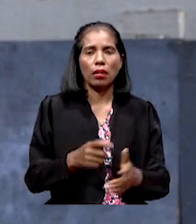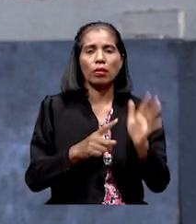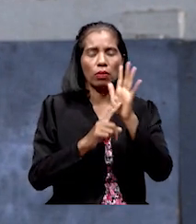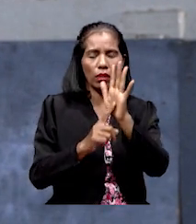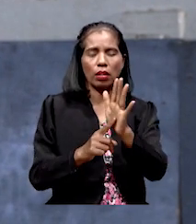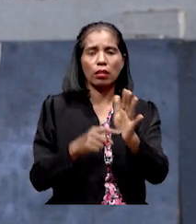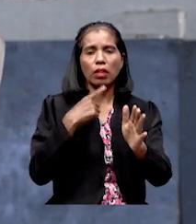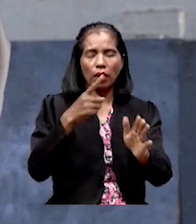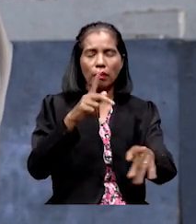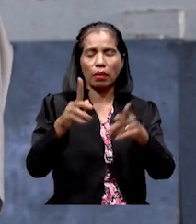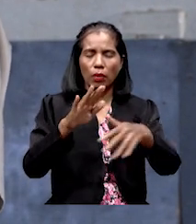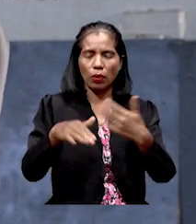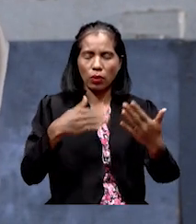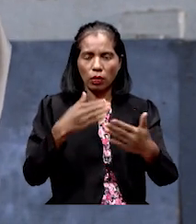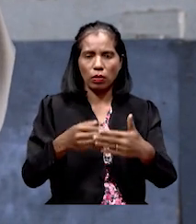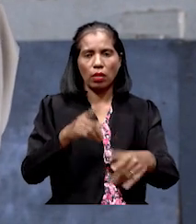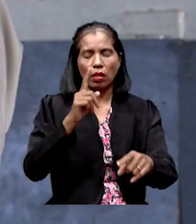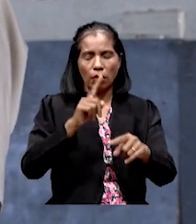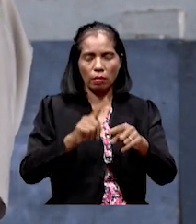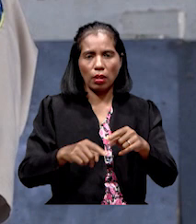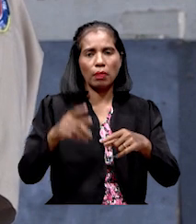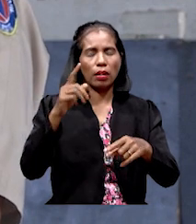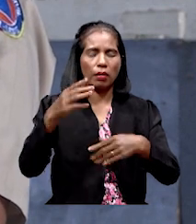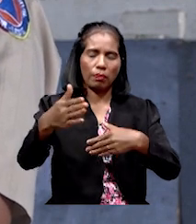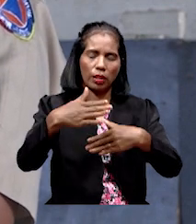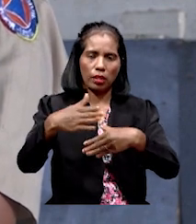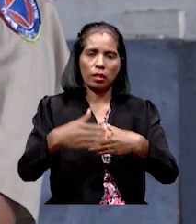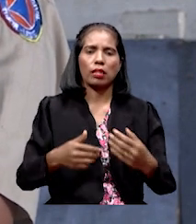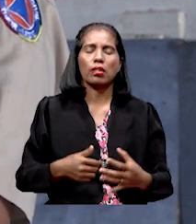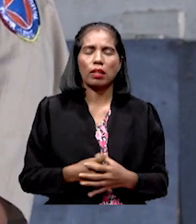sirah, yang kita memang yang lima tadi sebesar.